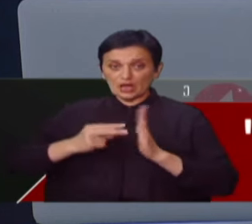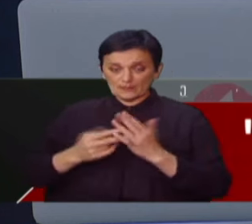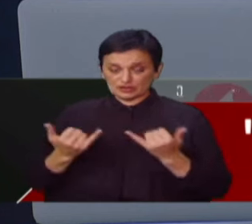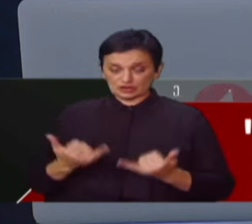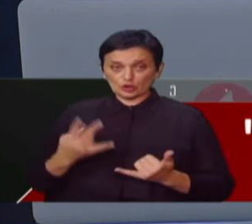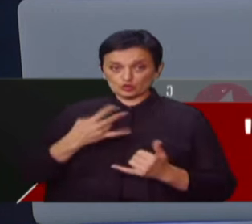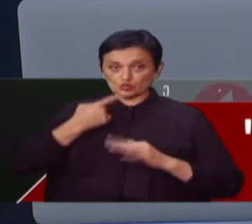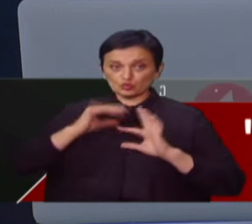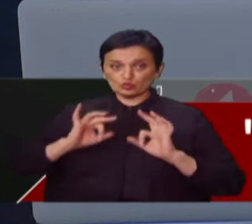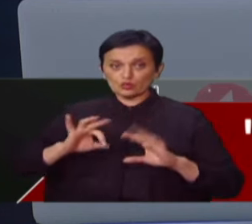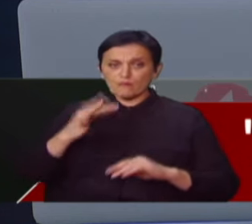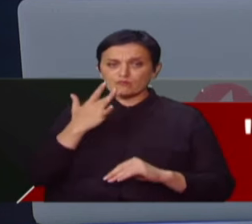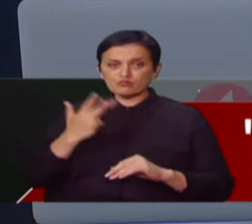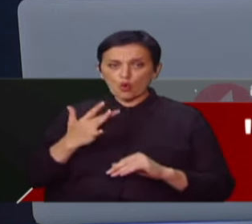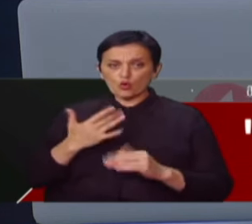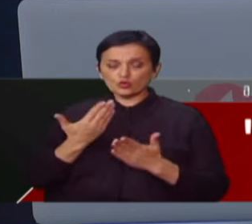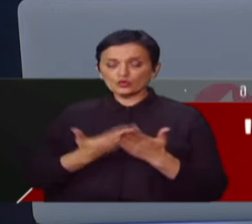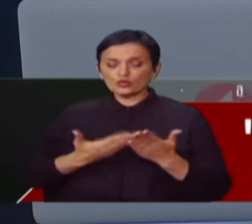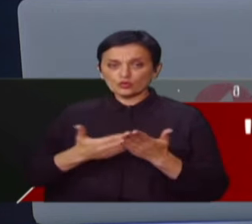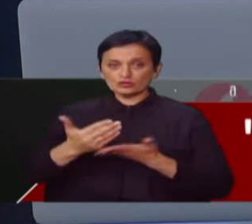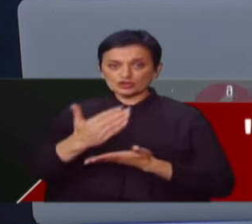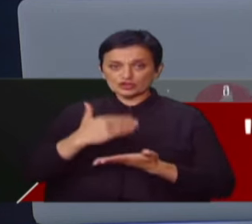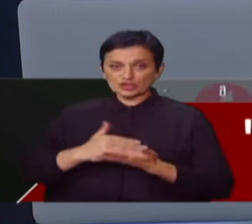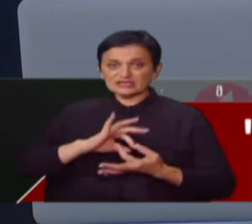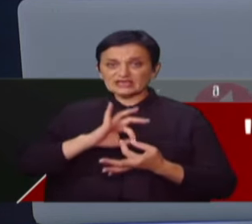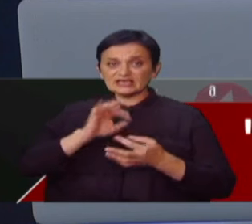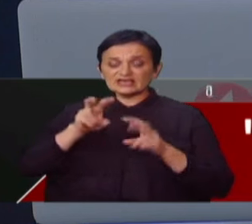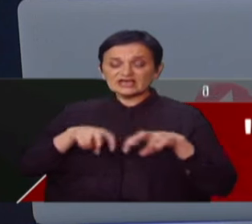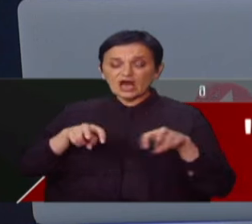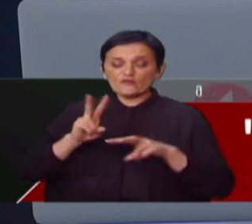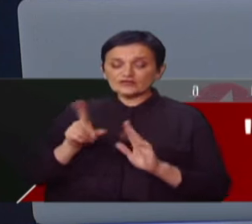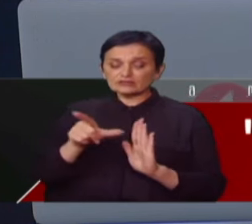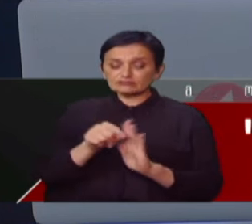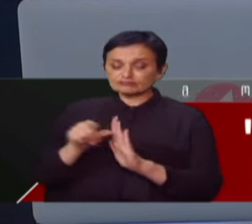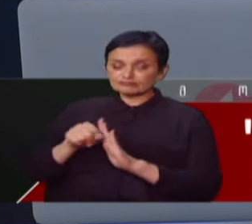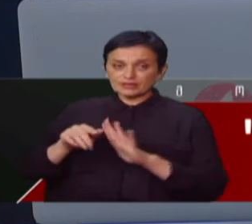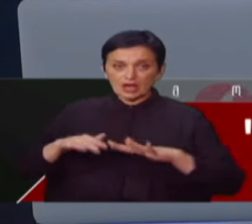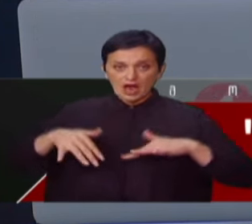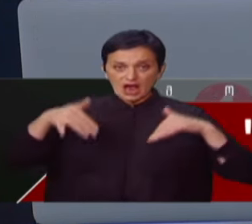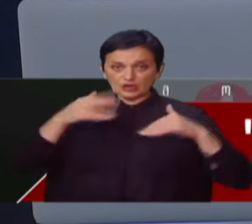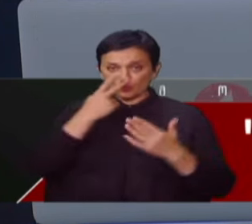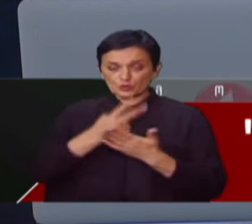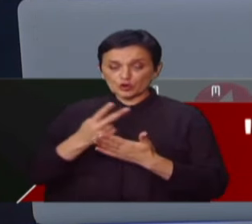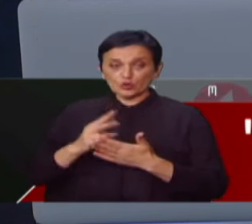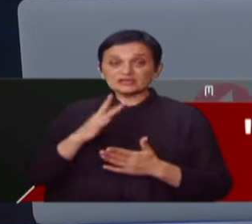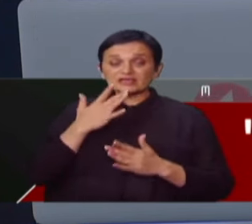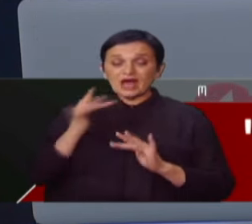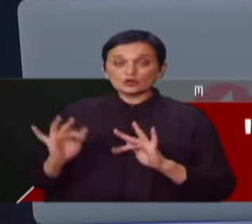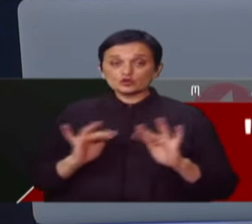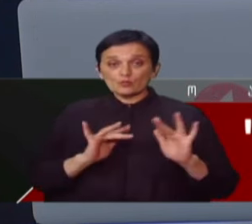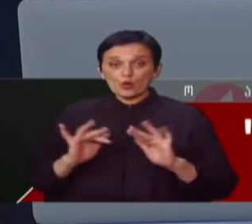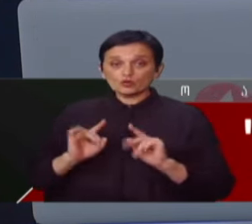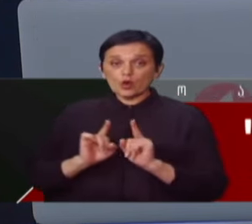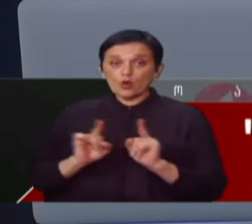უნდა გამოცხადებულიყო პოლიტიკური კონსულტაციების შედეგები და გარკვეულიყო, თუ ვინ ვისთან გეგმავს ალიანს. იმის მიუხედავად, რომ ნაციონალური